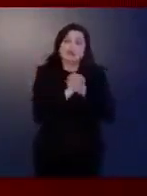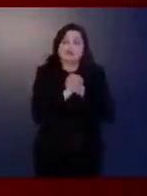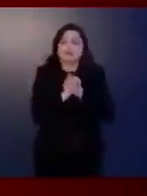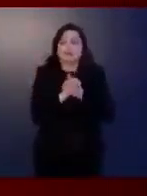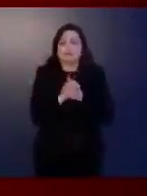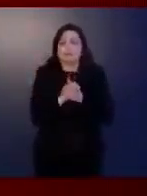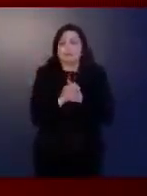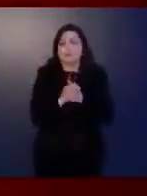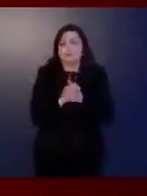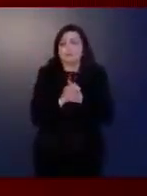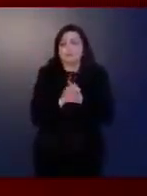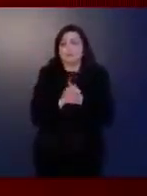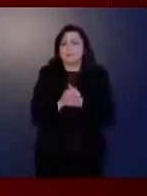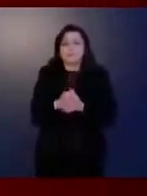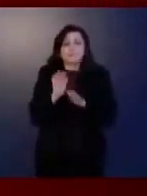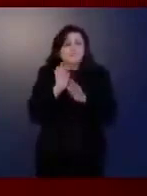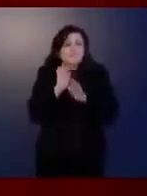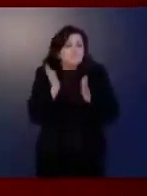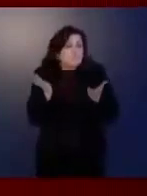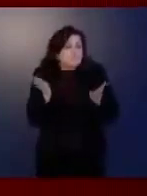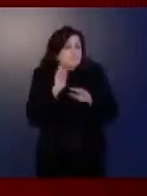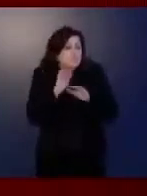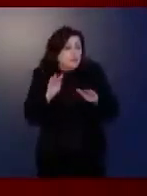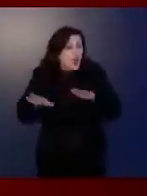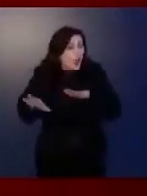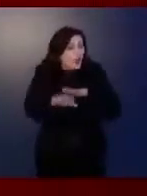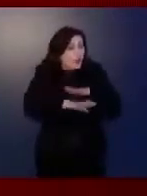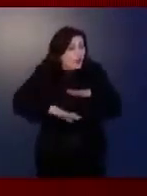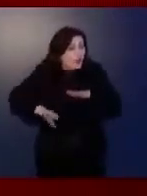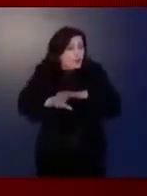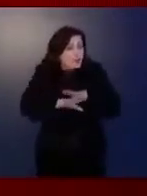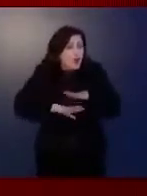Υπάρχουν οι προϋποθέσεις να γίνει κάτι τέτοιο.